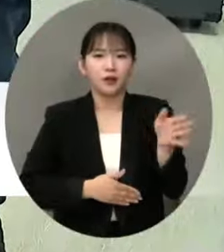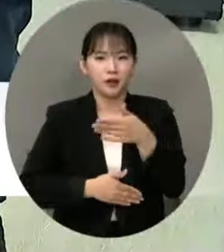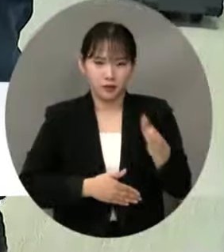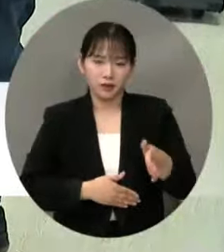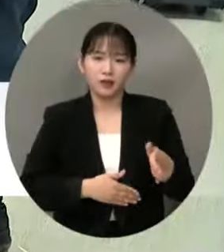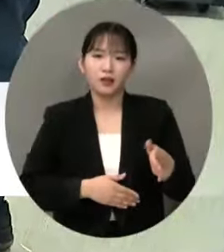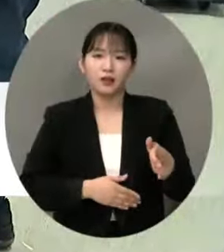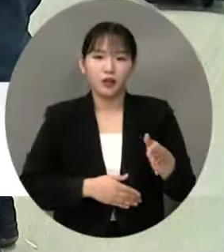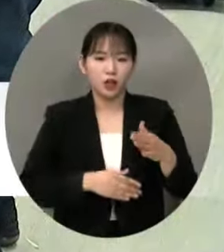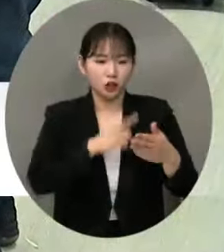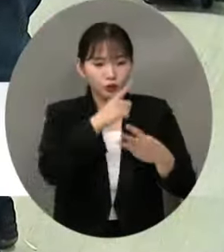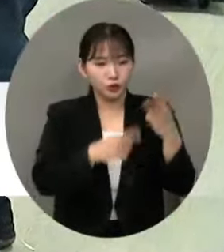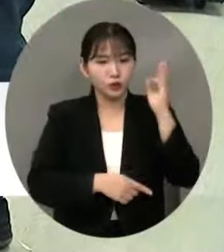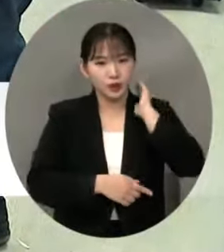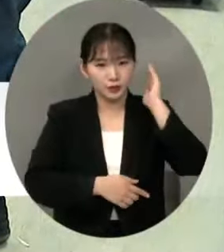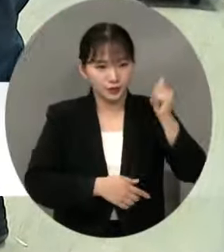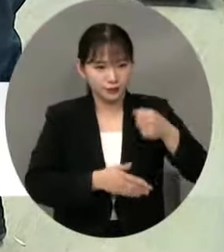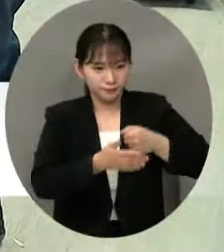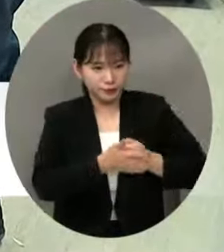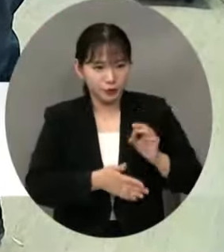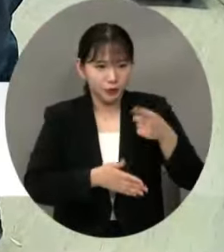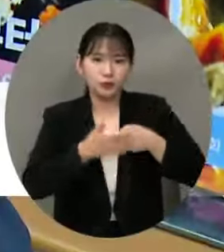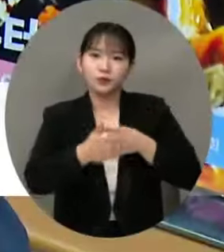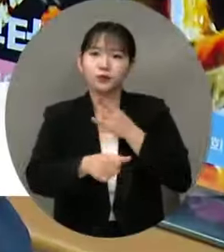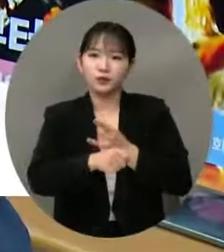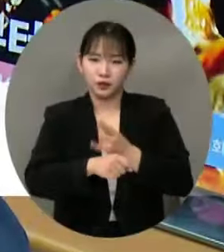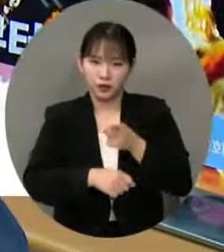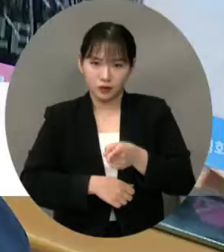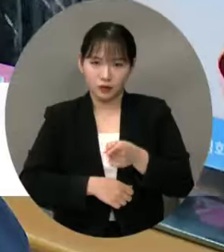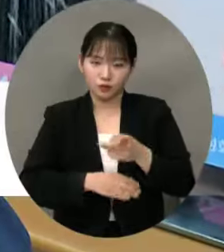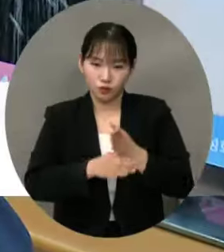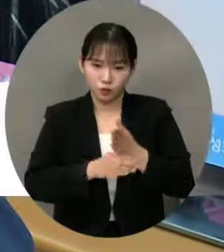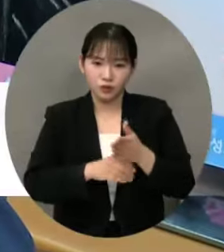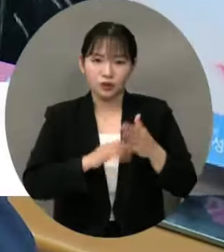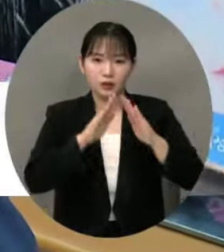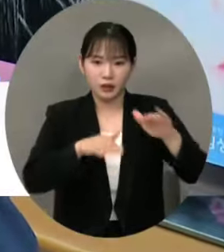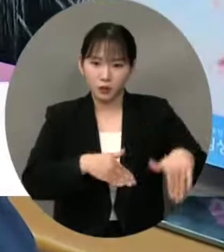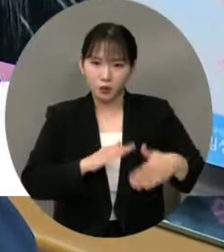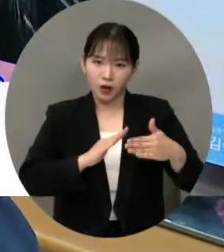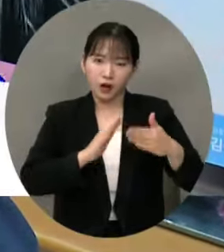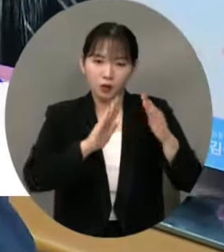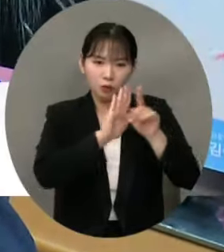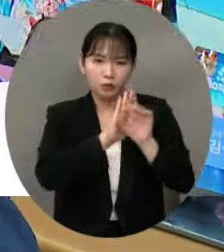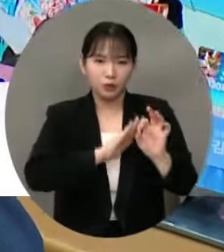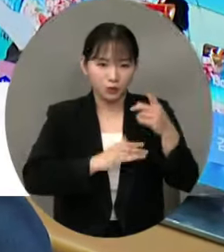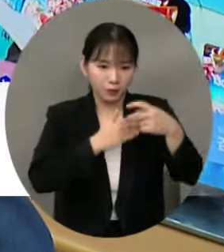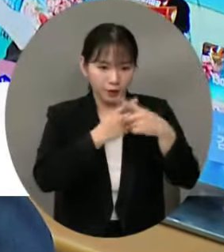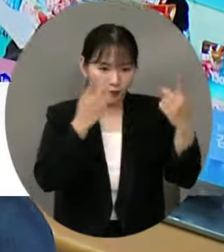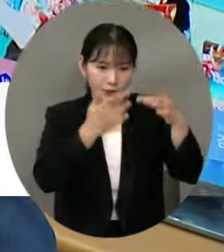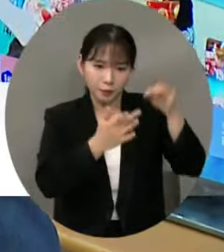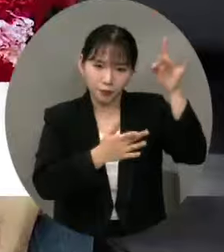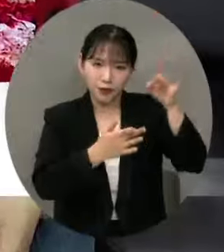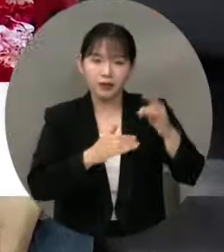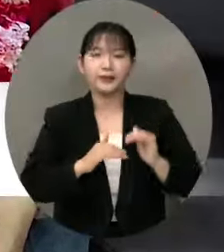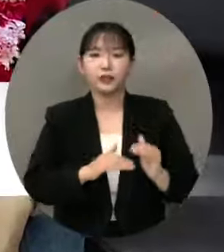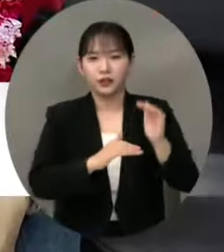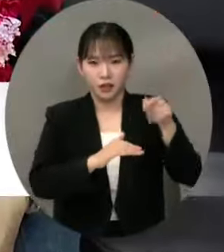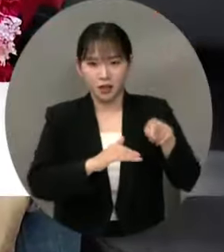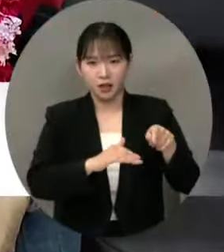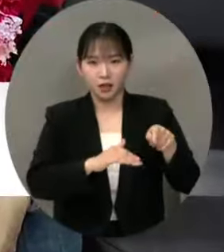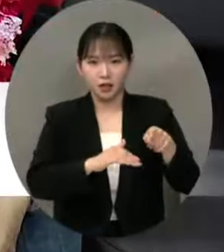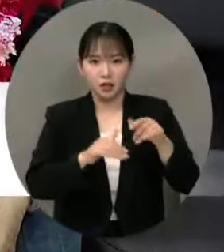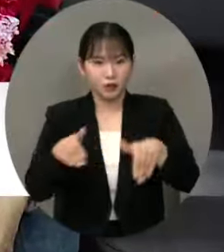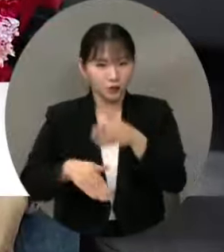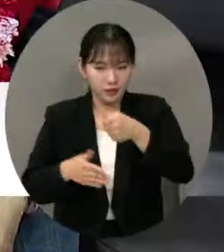상황에서 윤석열 대통령의 결단으로 추진되는 사안으로 전남도가 공문을 통해 의대 입지를 선정하는 것은 절차라며